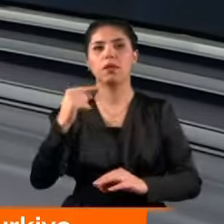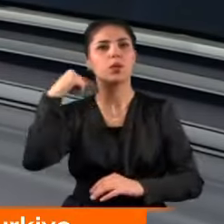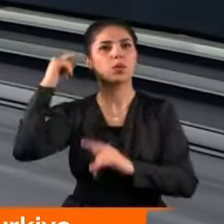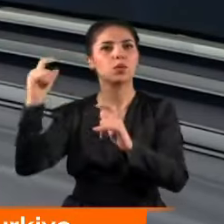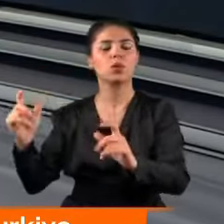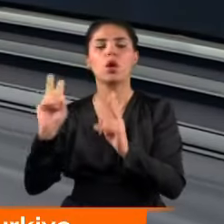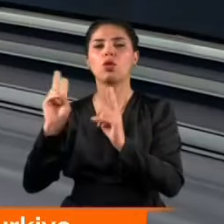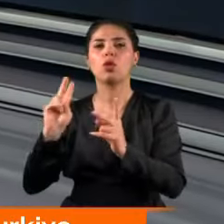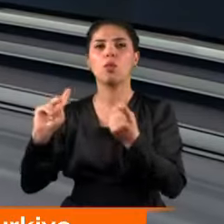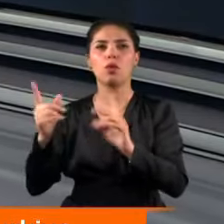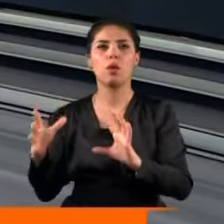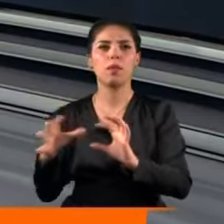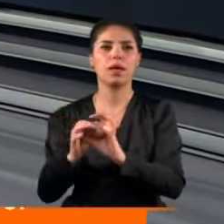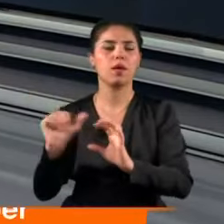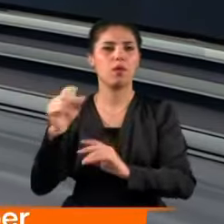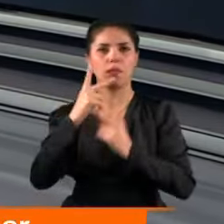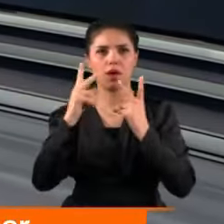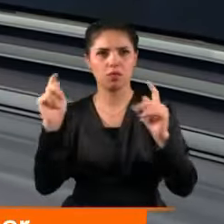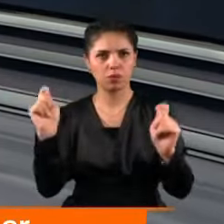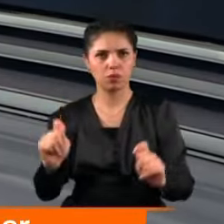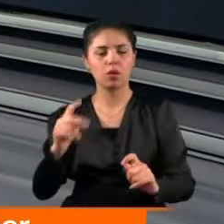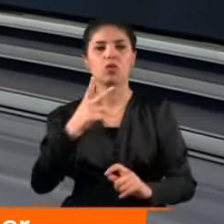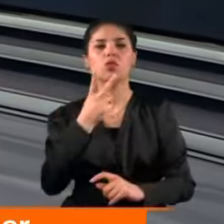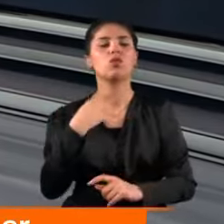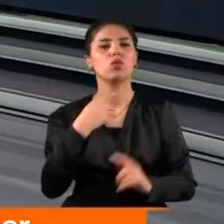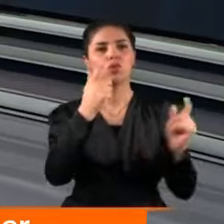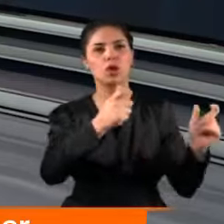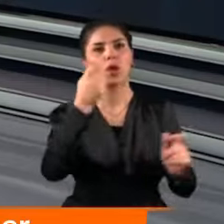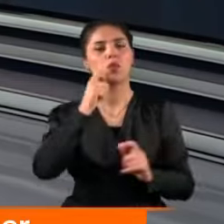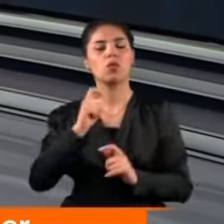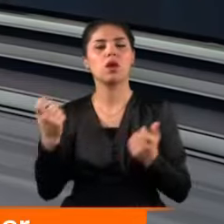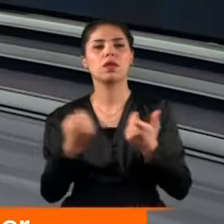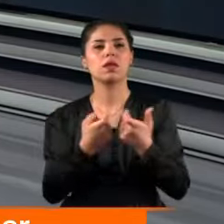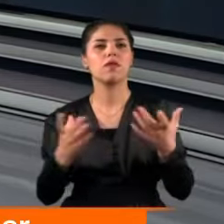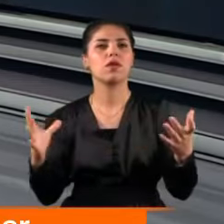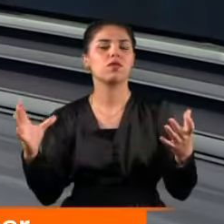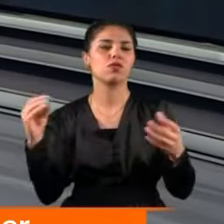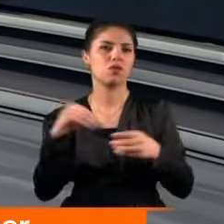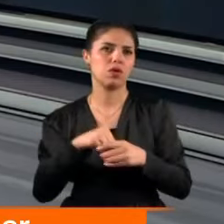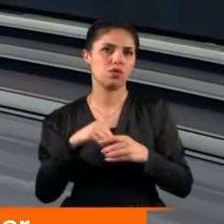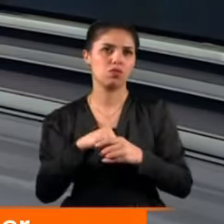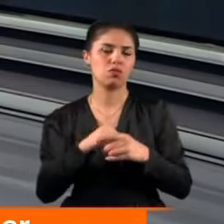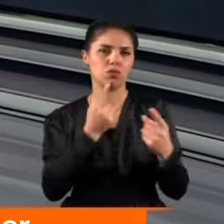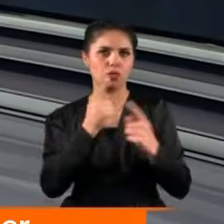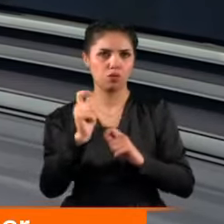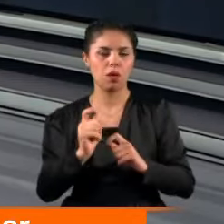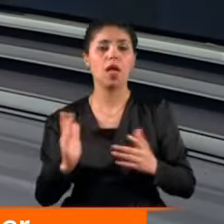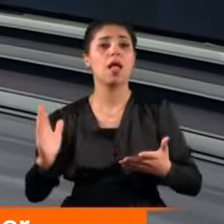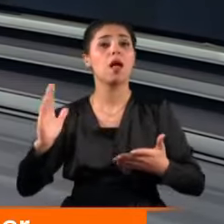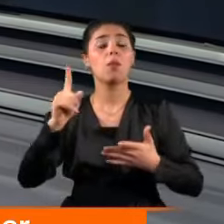sürecine dair de önemli açıklamaları vardı. Ardından da sözü Rusya-Ukrayna savaşına getirdi. Adil bir barışın kaybedeni olmaz